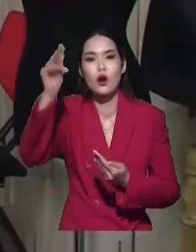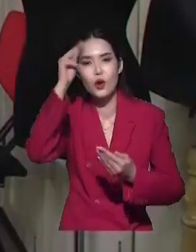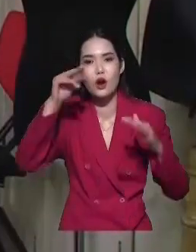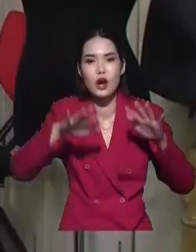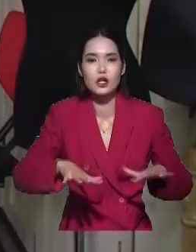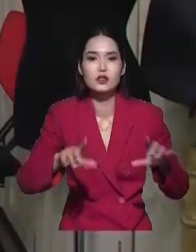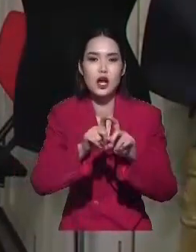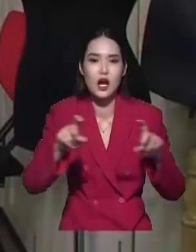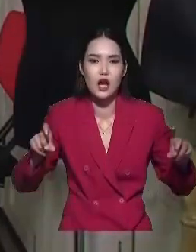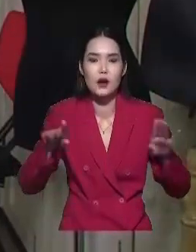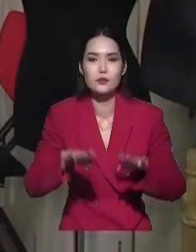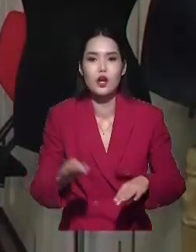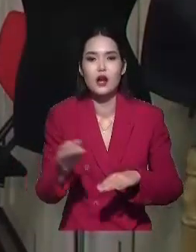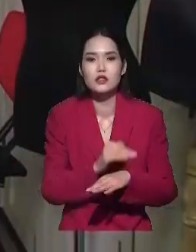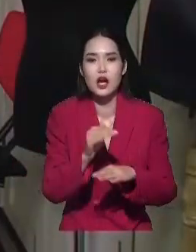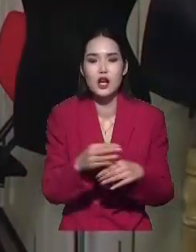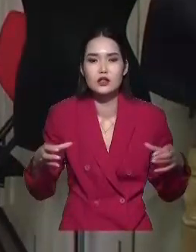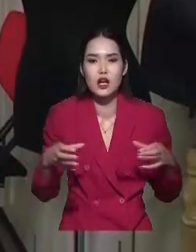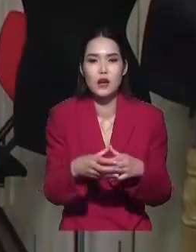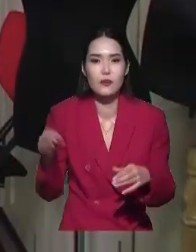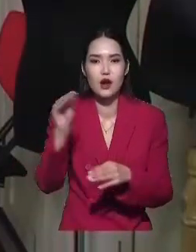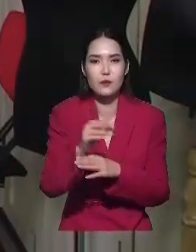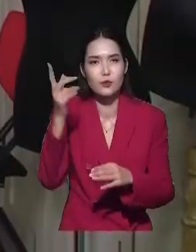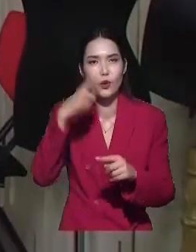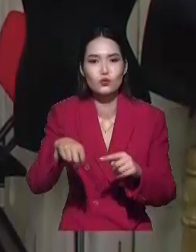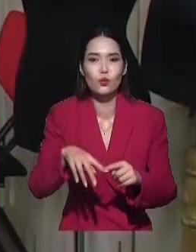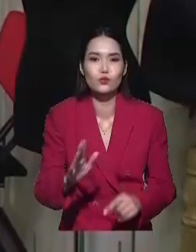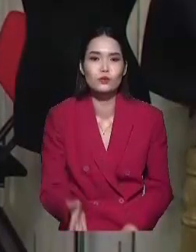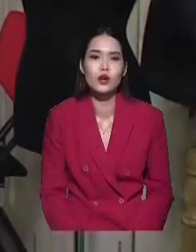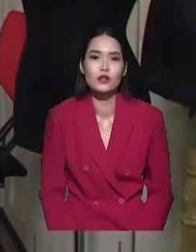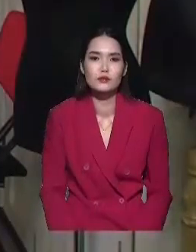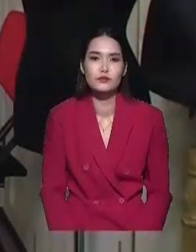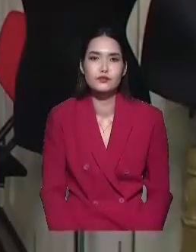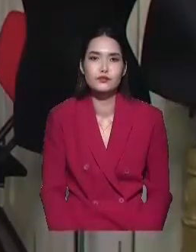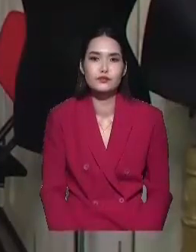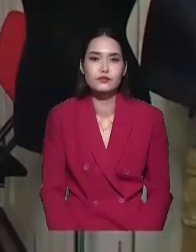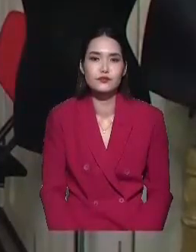мектептер де қайырымдылық акциясына қосылмақ. Сүндет Оралбек, Заңғар Санай, Астана Таймс.